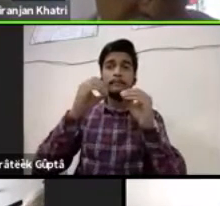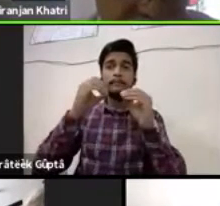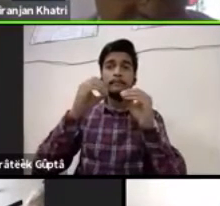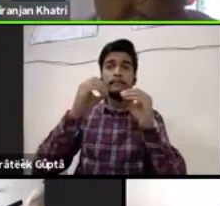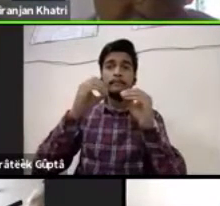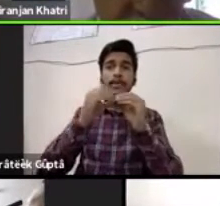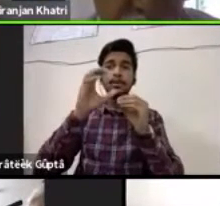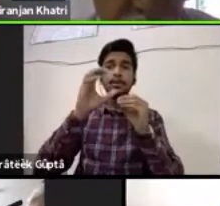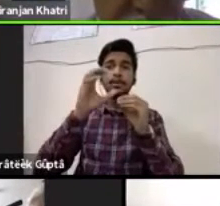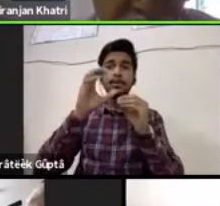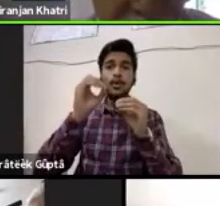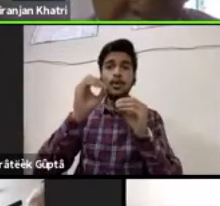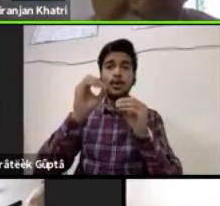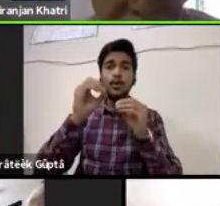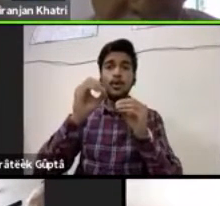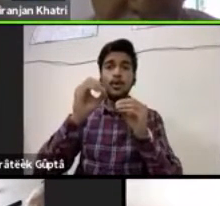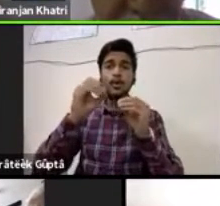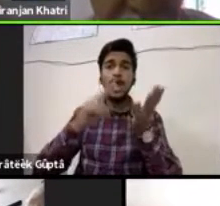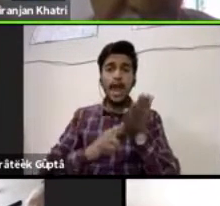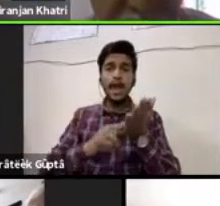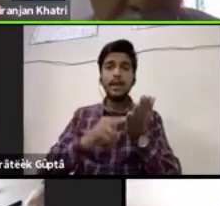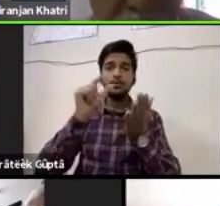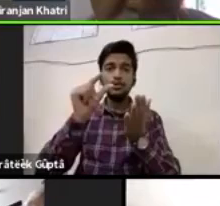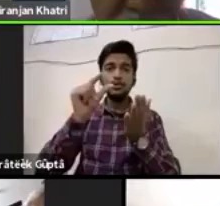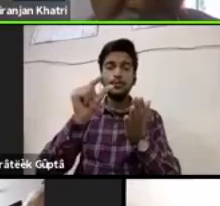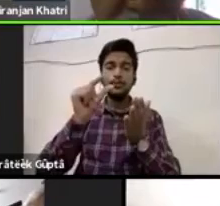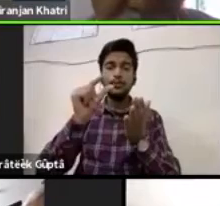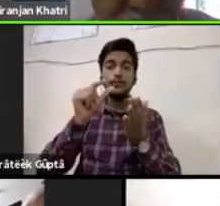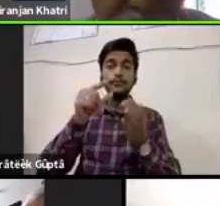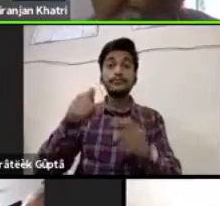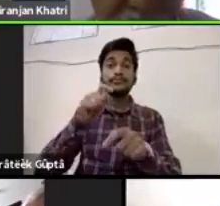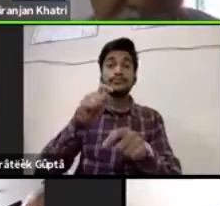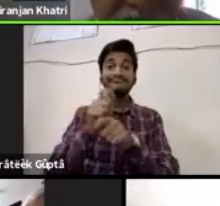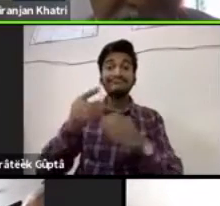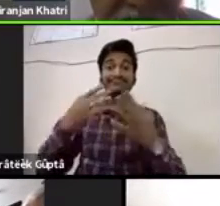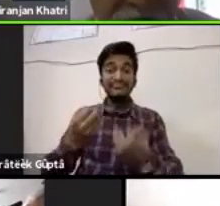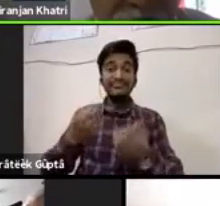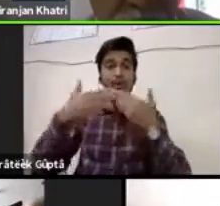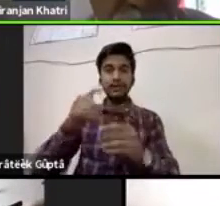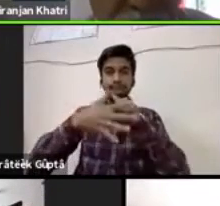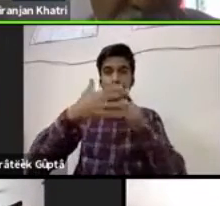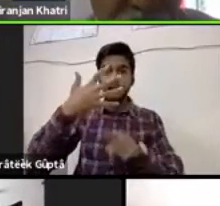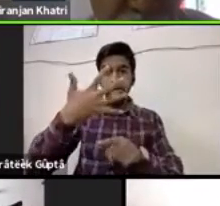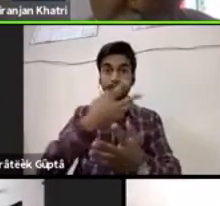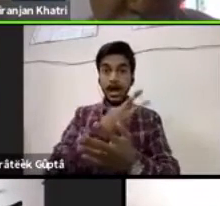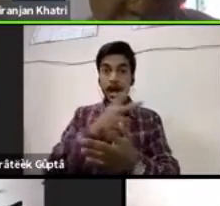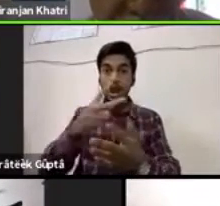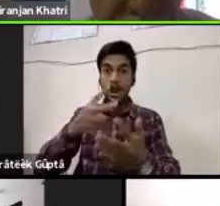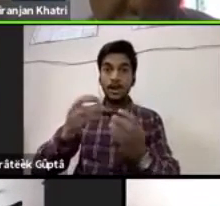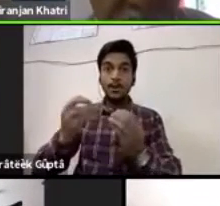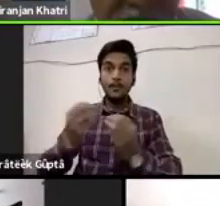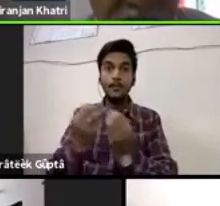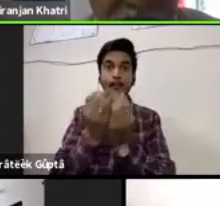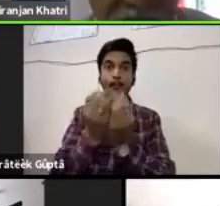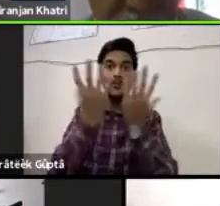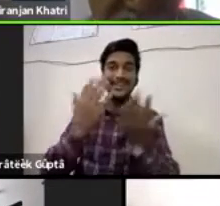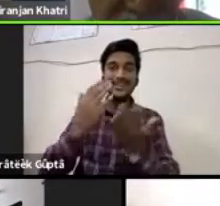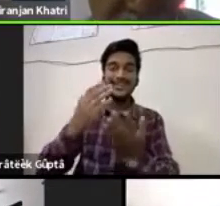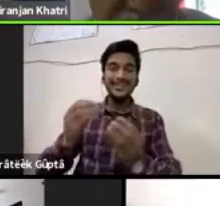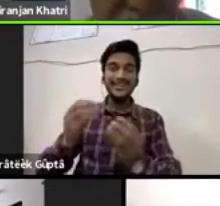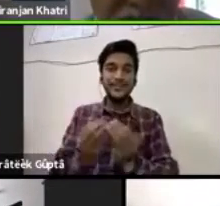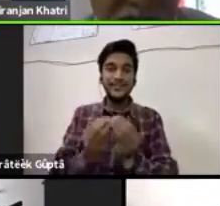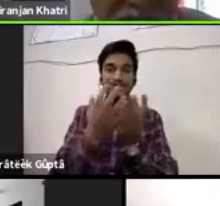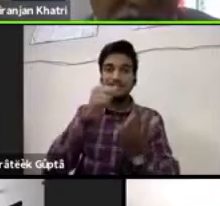न्यूट्रिशन। तो हमने क्या किया कि हमने 5 तरह के पौधे उपजाने शुरू किए,